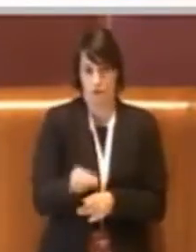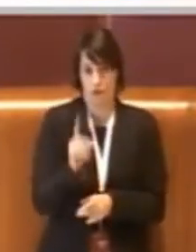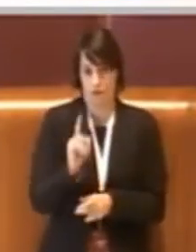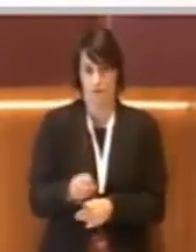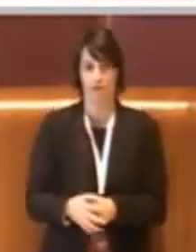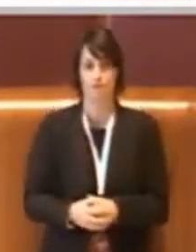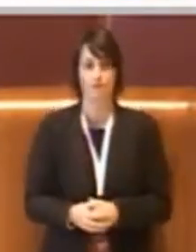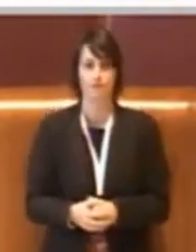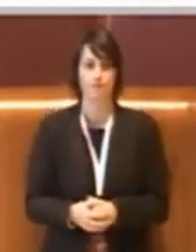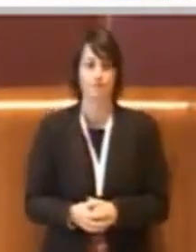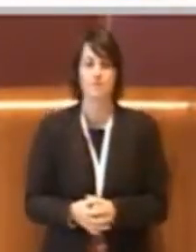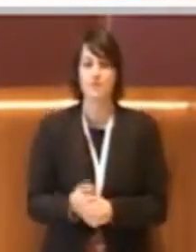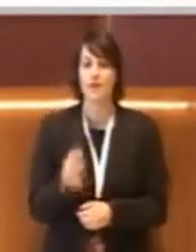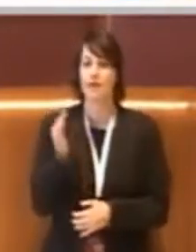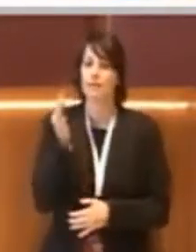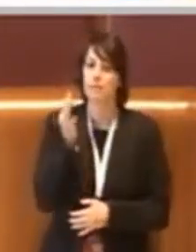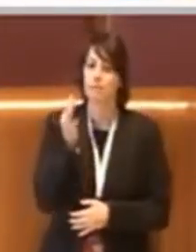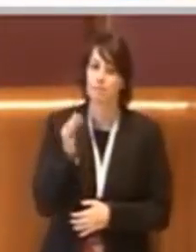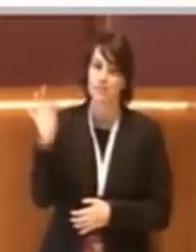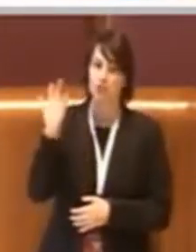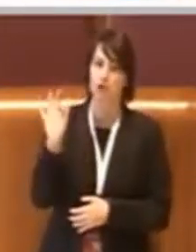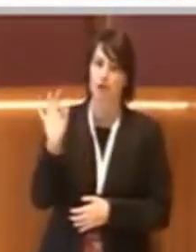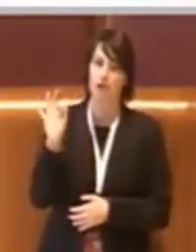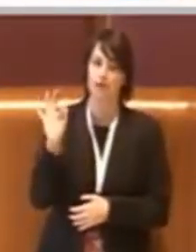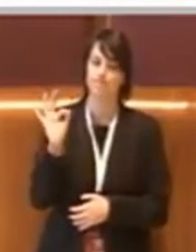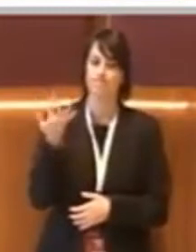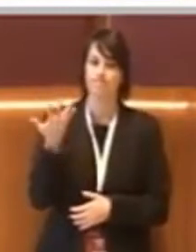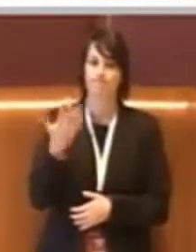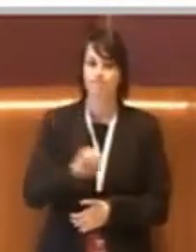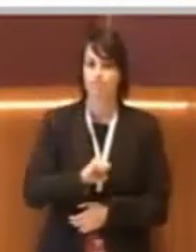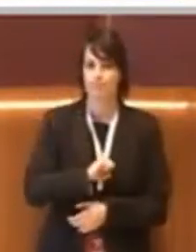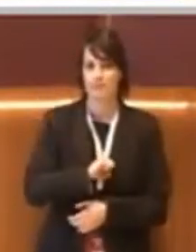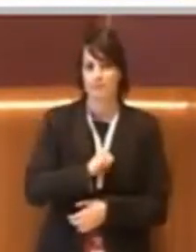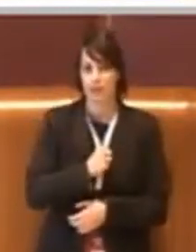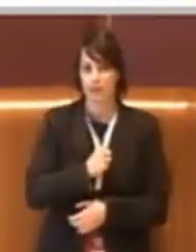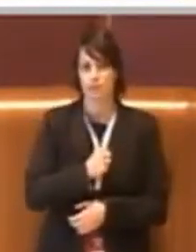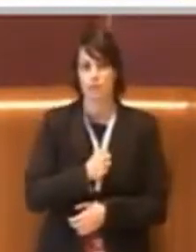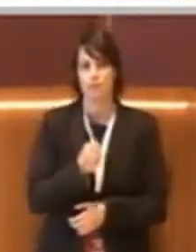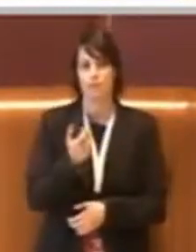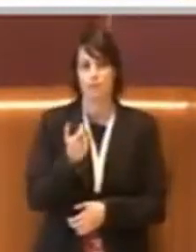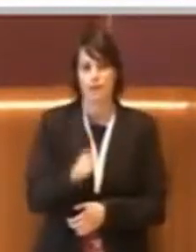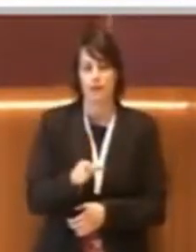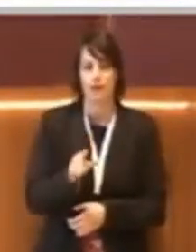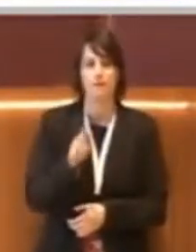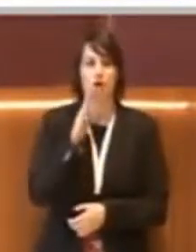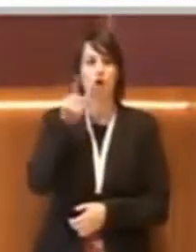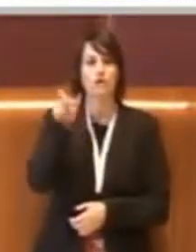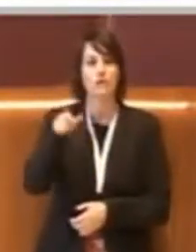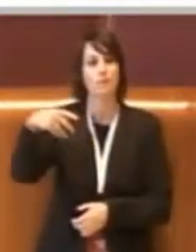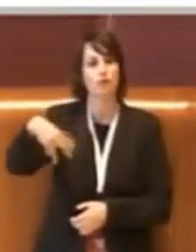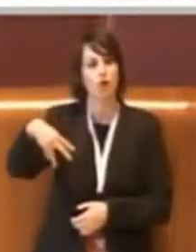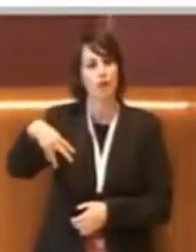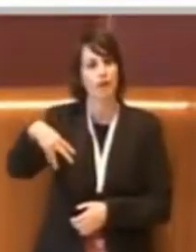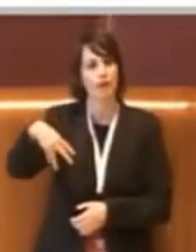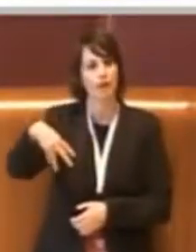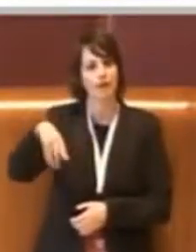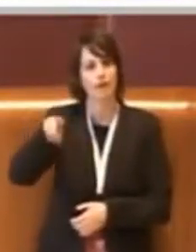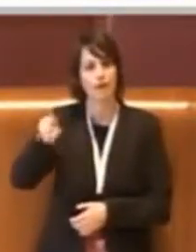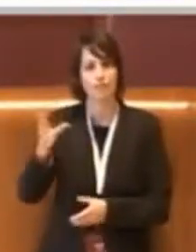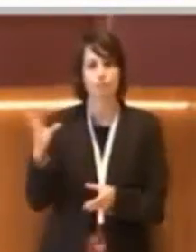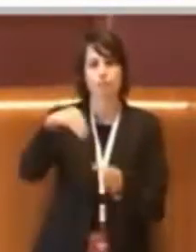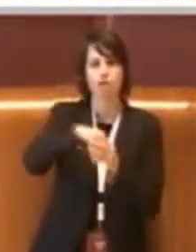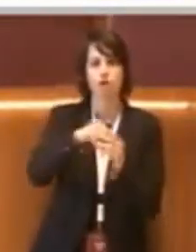Cioè, in particolare, mi dispiace anche perché la consigliera Mussolini fa parte della